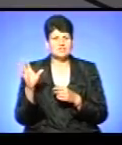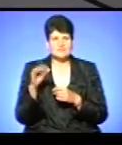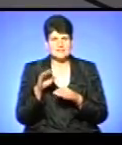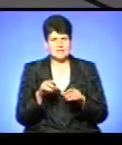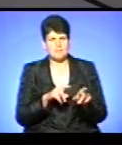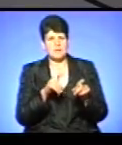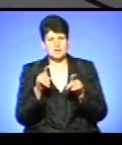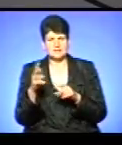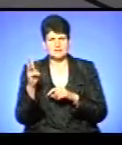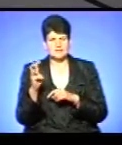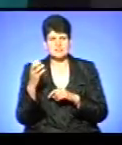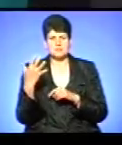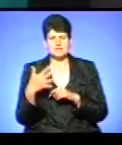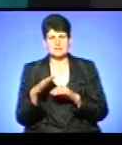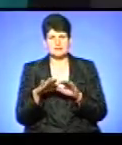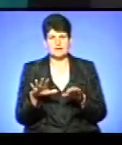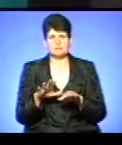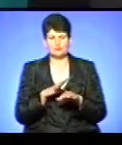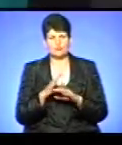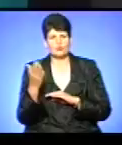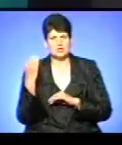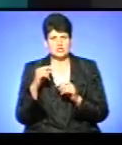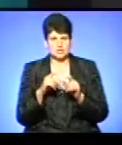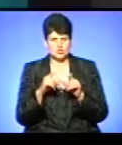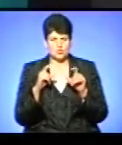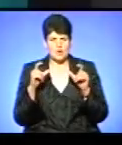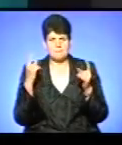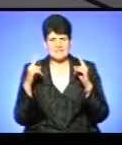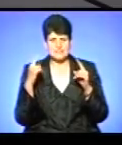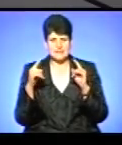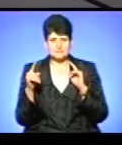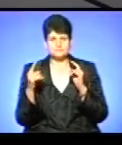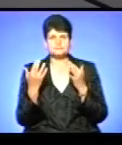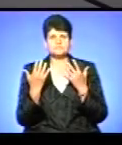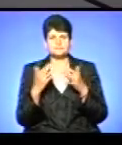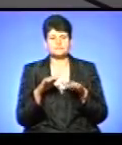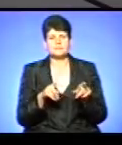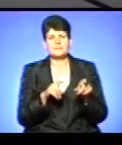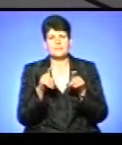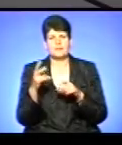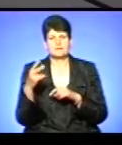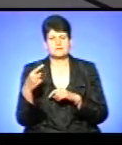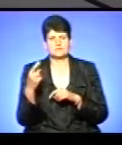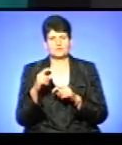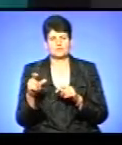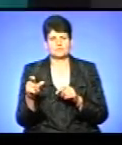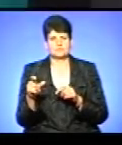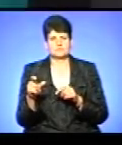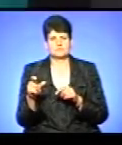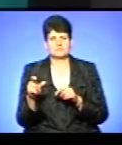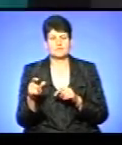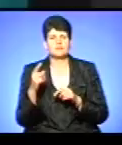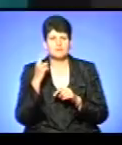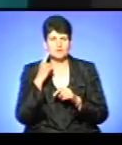перейшли? Тому що 350 учнів було в колишній школі мистецтв. Скільки дітей перейшло в 21-ю школу? Однозначно, ми чули